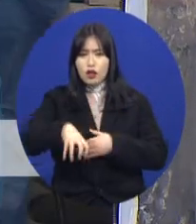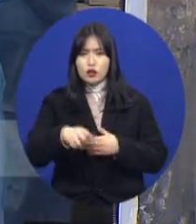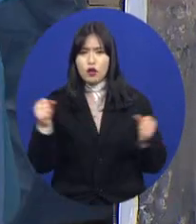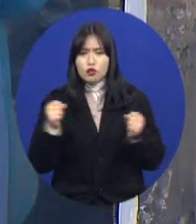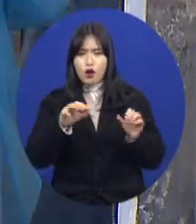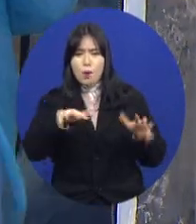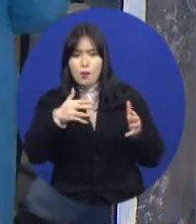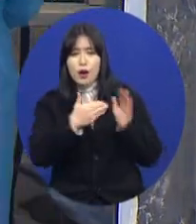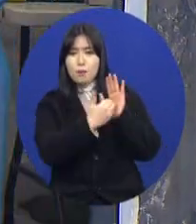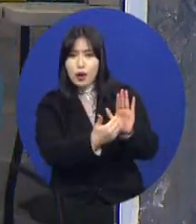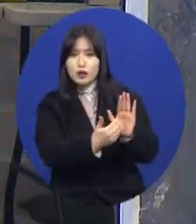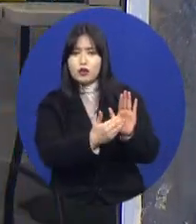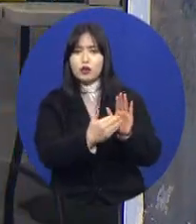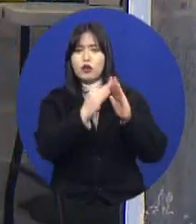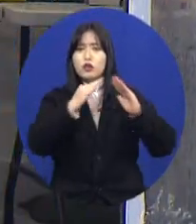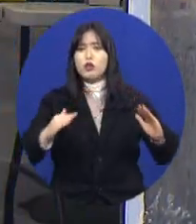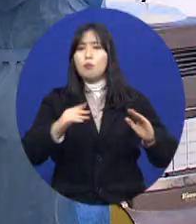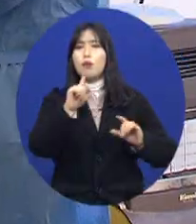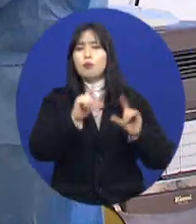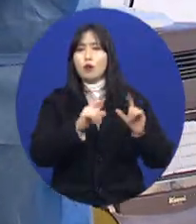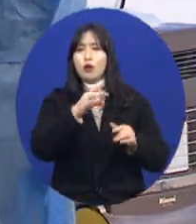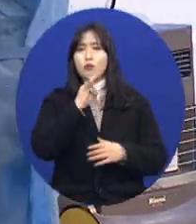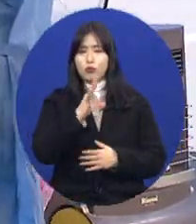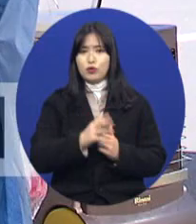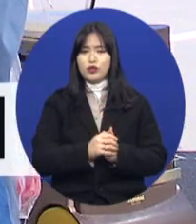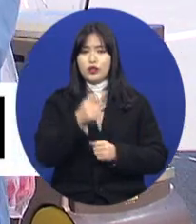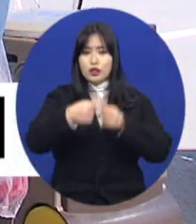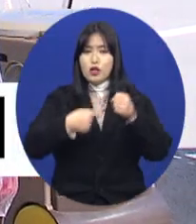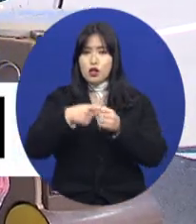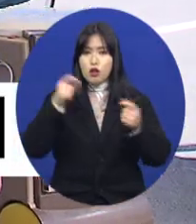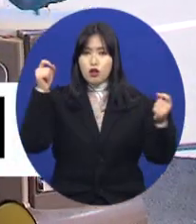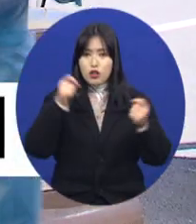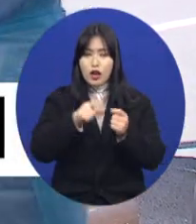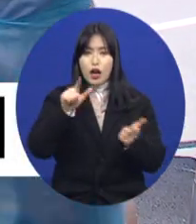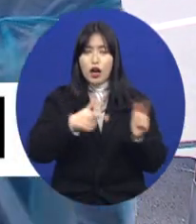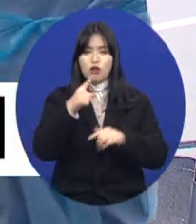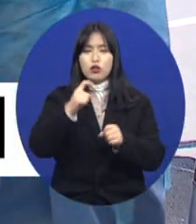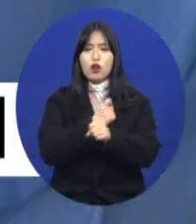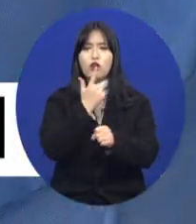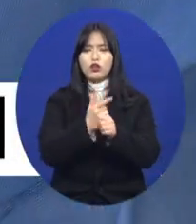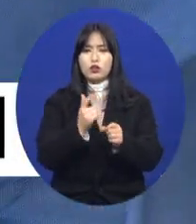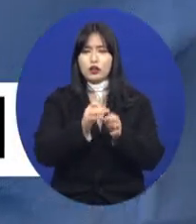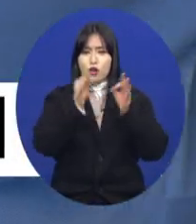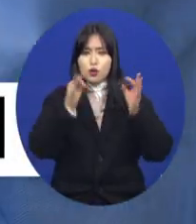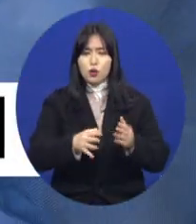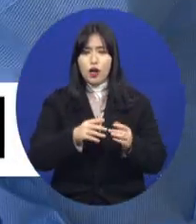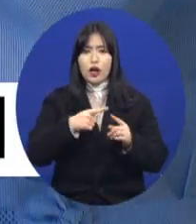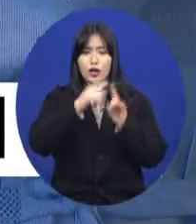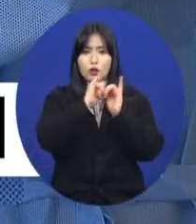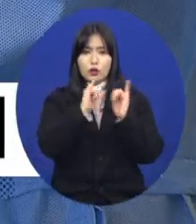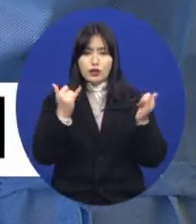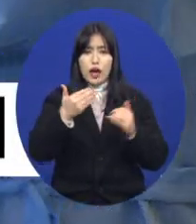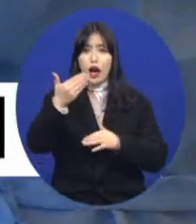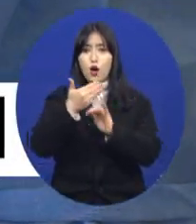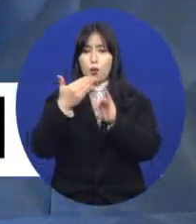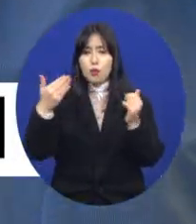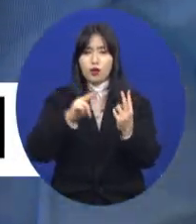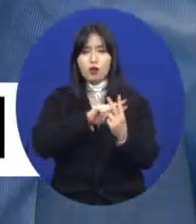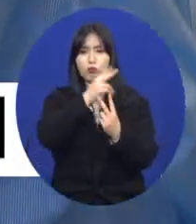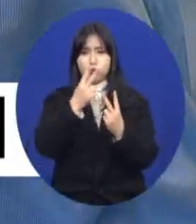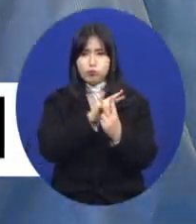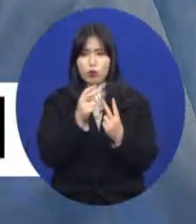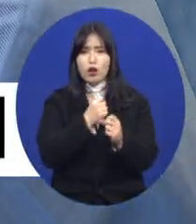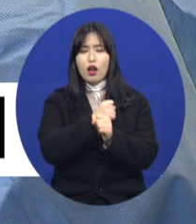막는 것은 간이 천막 뿐 1년 가까이 하루 16시간 치 간호사 9명이 2교대로 추위